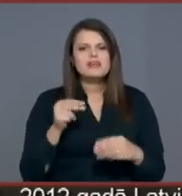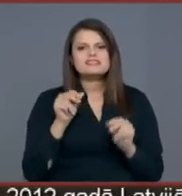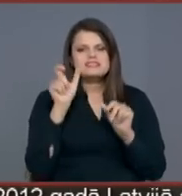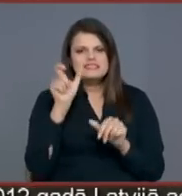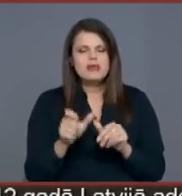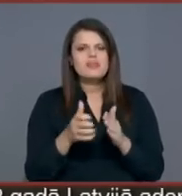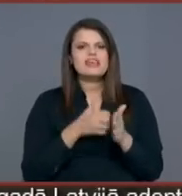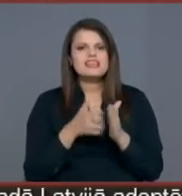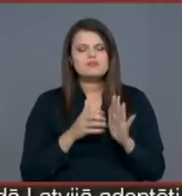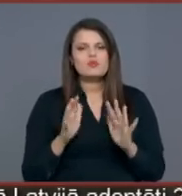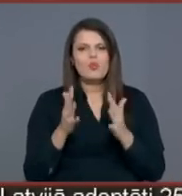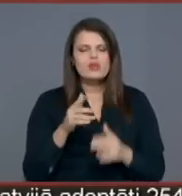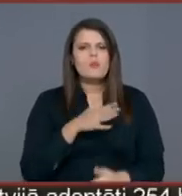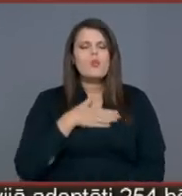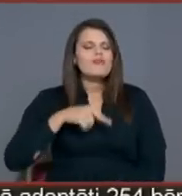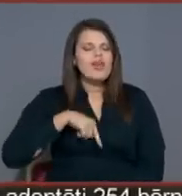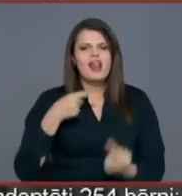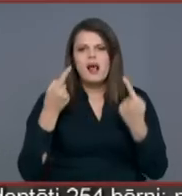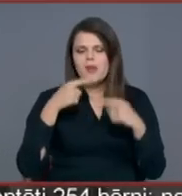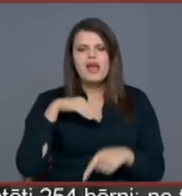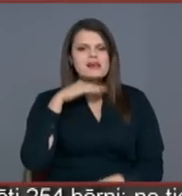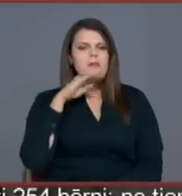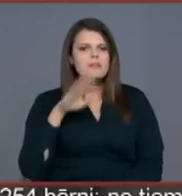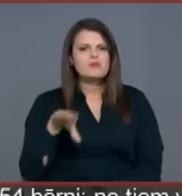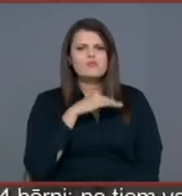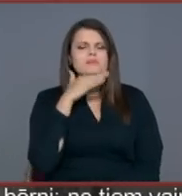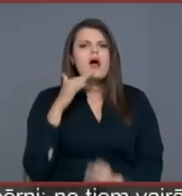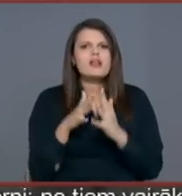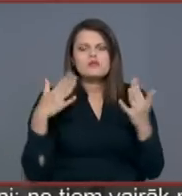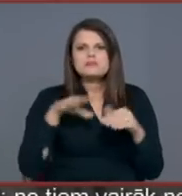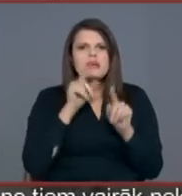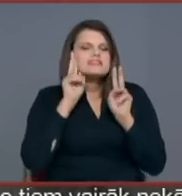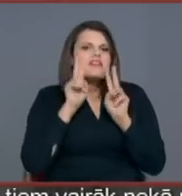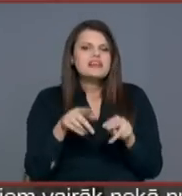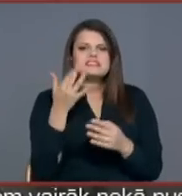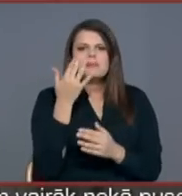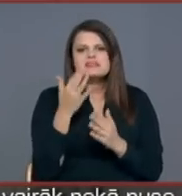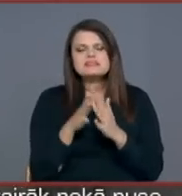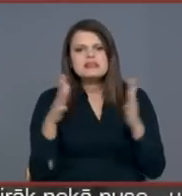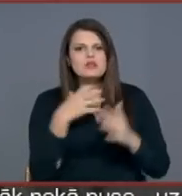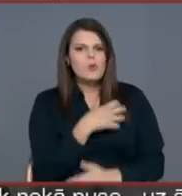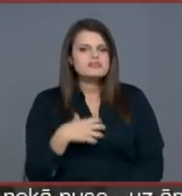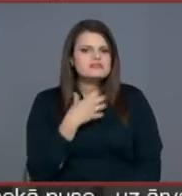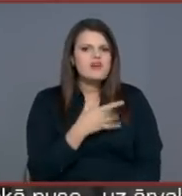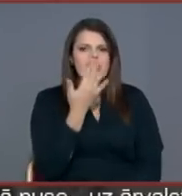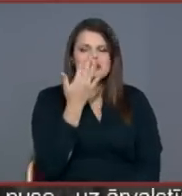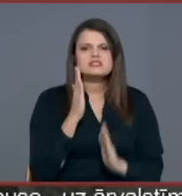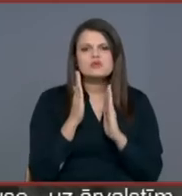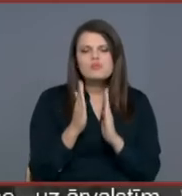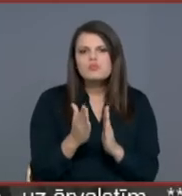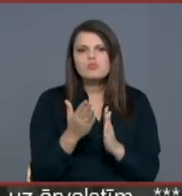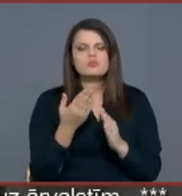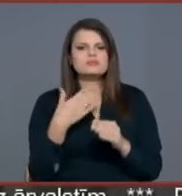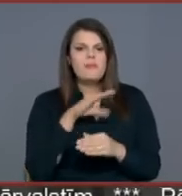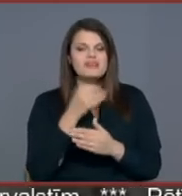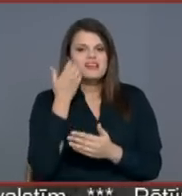ka kurināmā pietiks ļoti ilgam laikam. Mums pa daudz, mēs jau no sākuma arī nezinājām, cik mums tā paši, cik tas kurināmais būs vajadzīgs, un